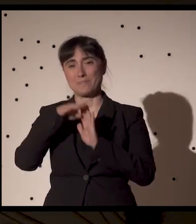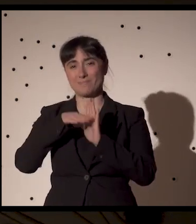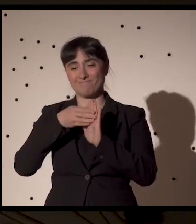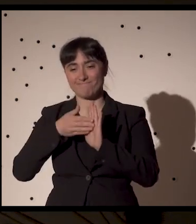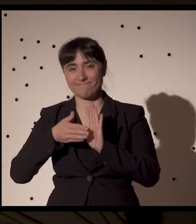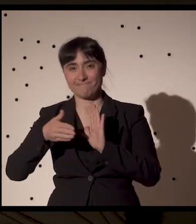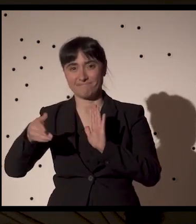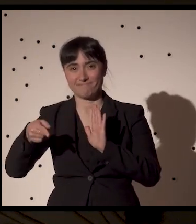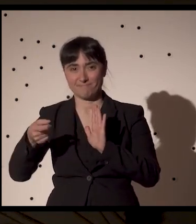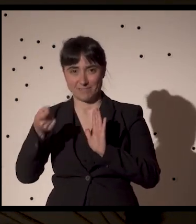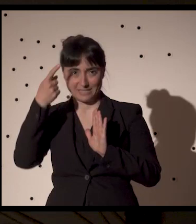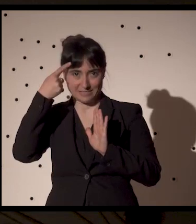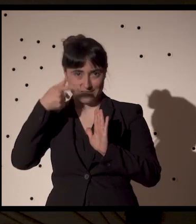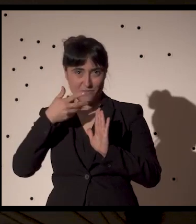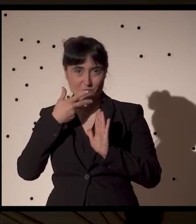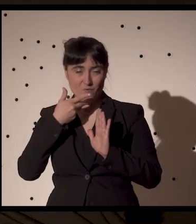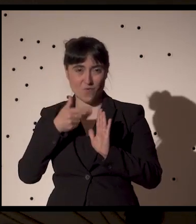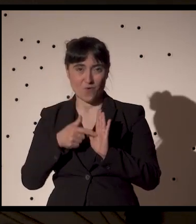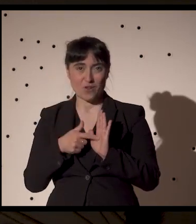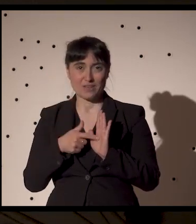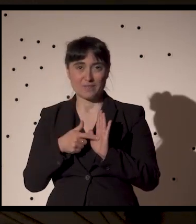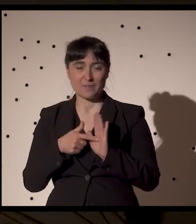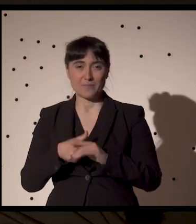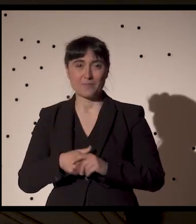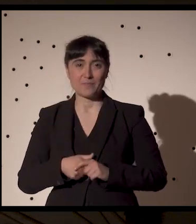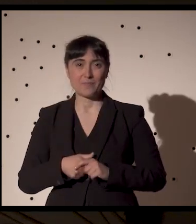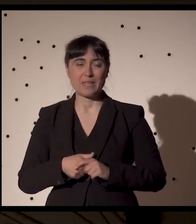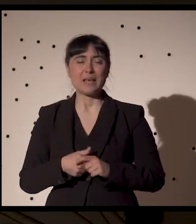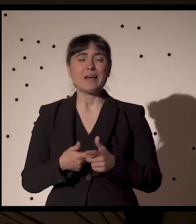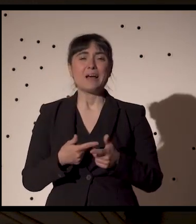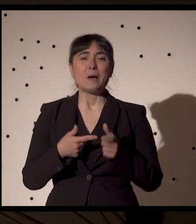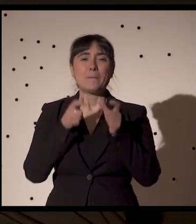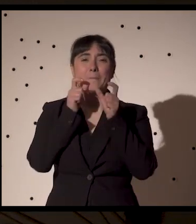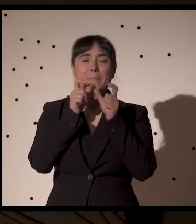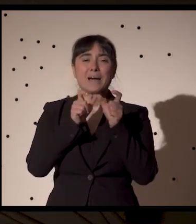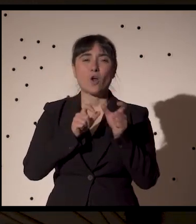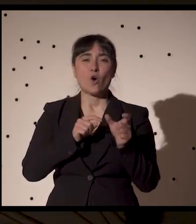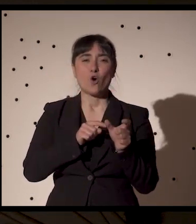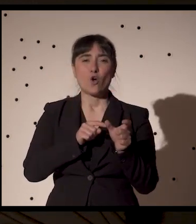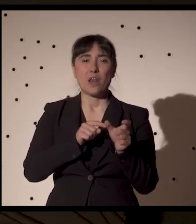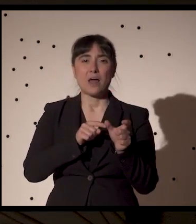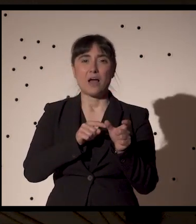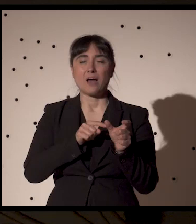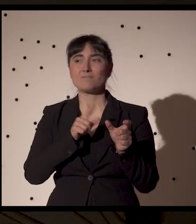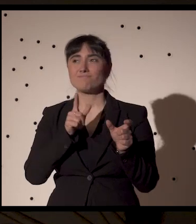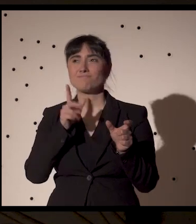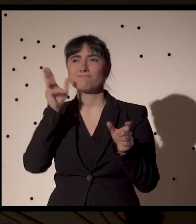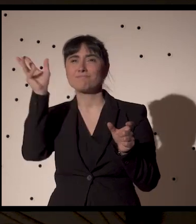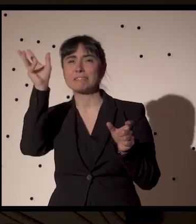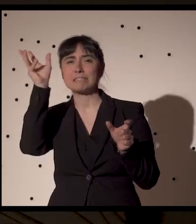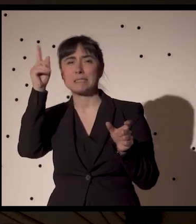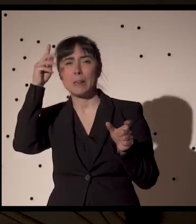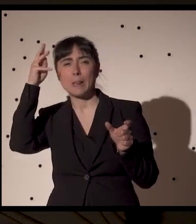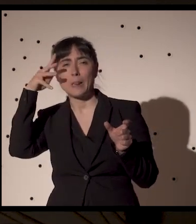una parola che non è vissuta puramente nella sua dimensione astratte razionale